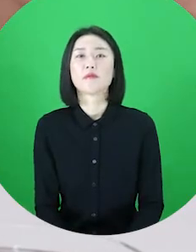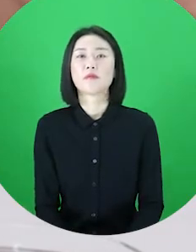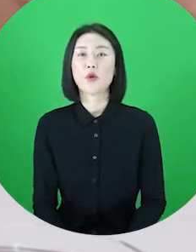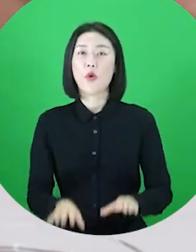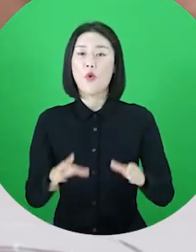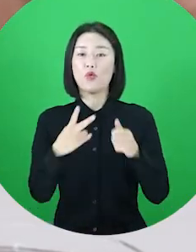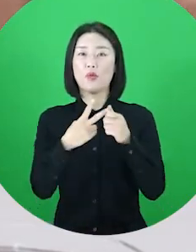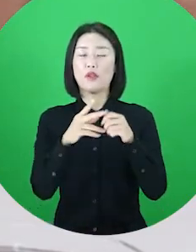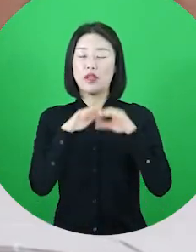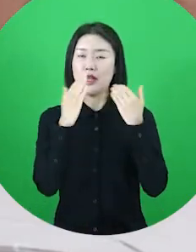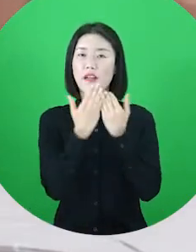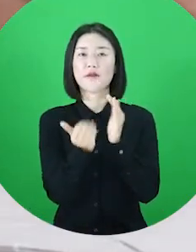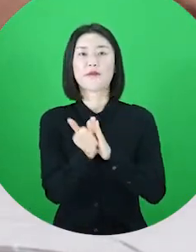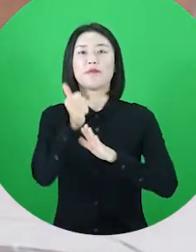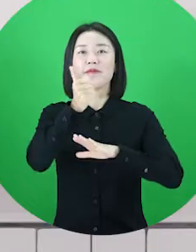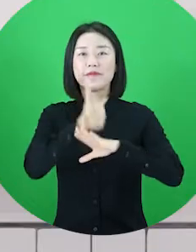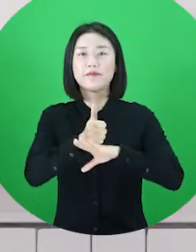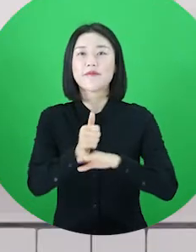이번에도 성공이에요.